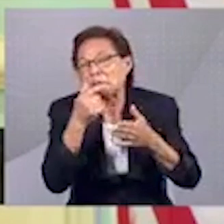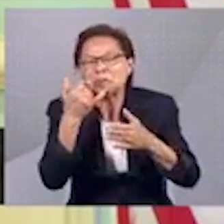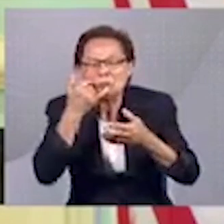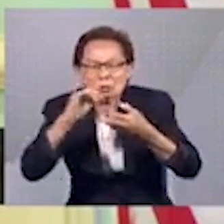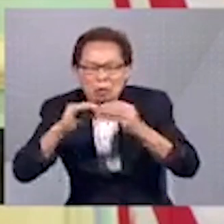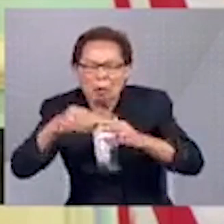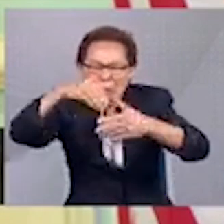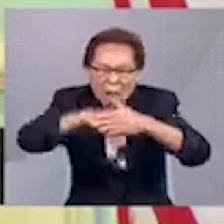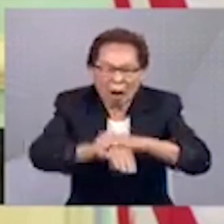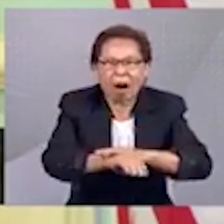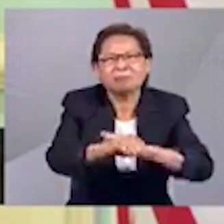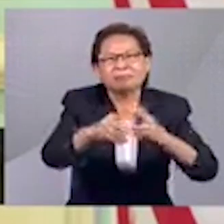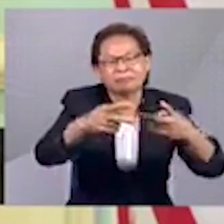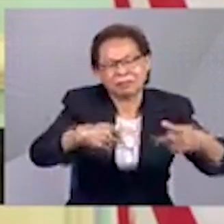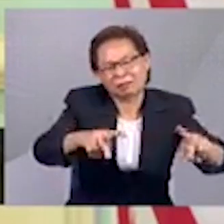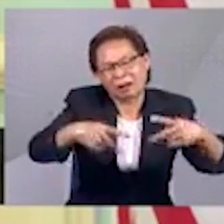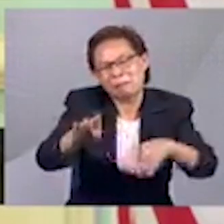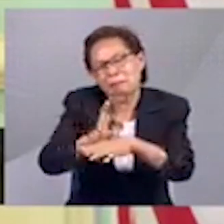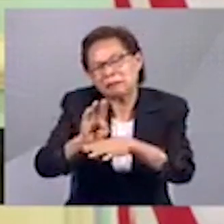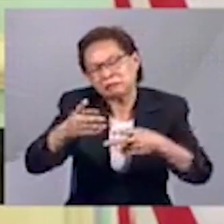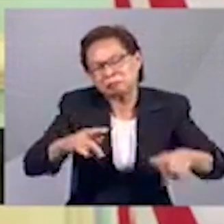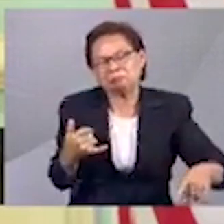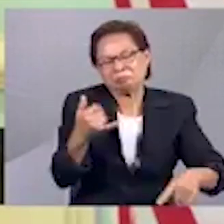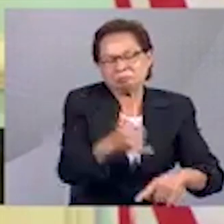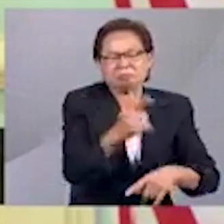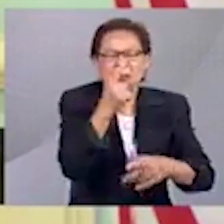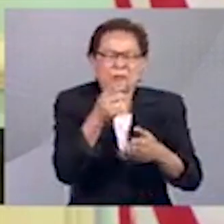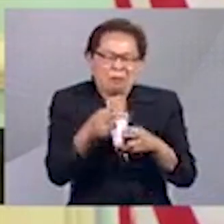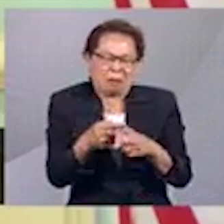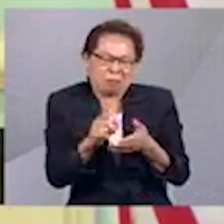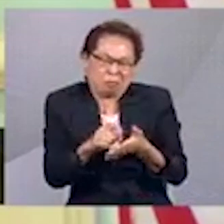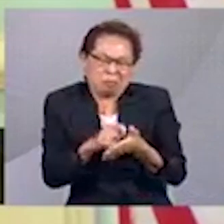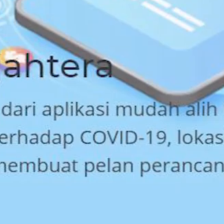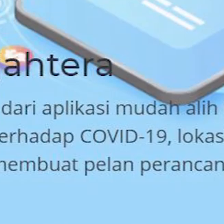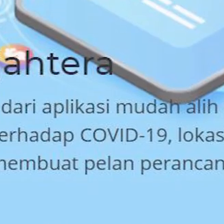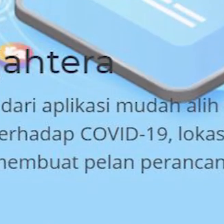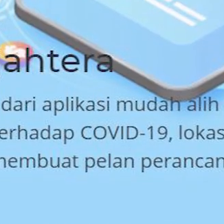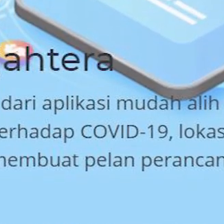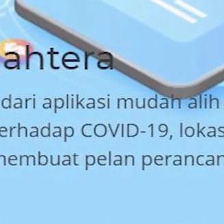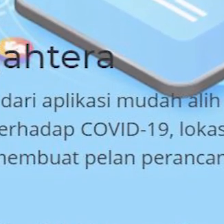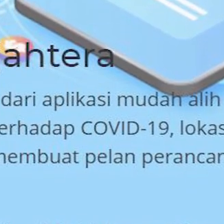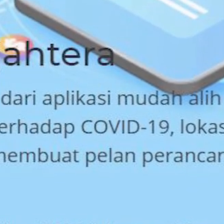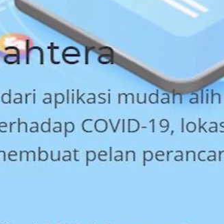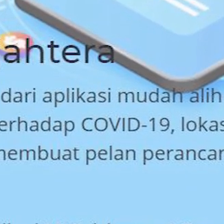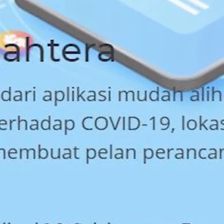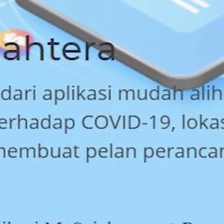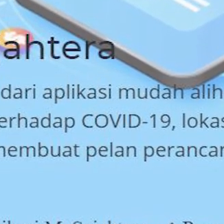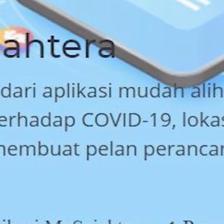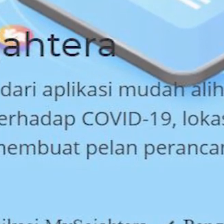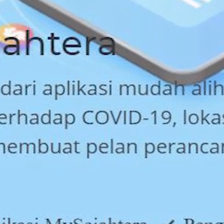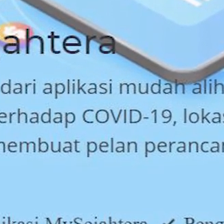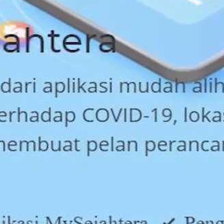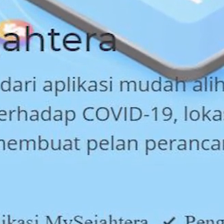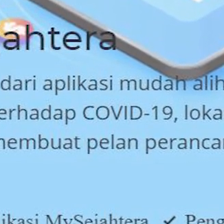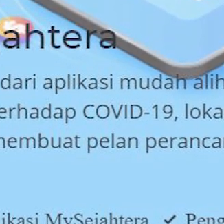kali mereka masuk ke premis-premis perniagaan. Kita juga menggalakkan supaya mereka menggunakan apps MySejahtera